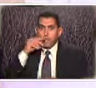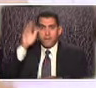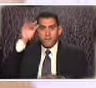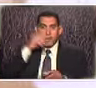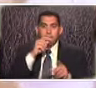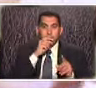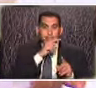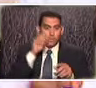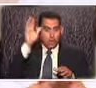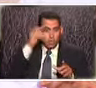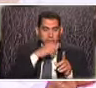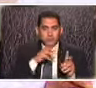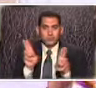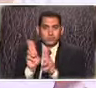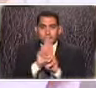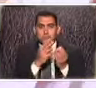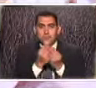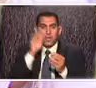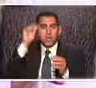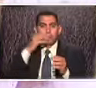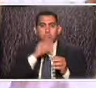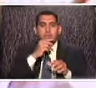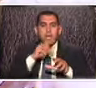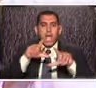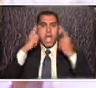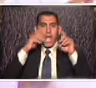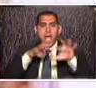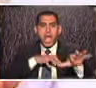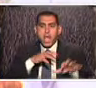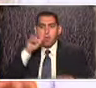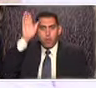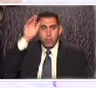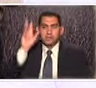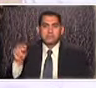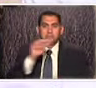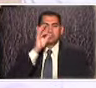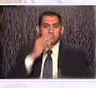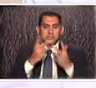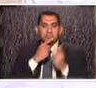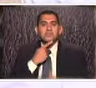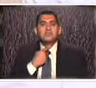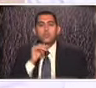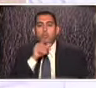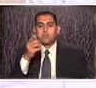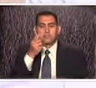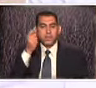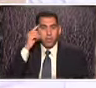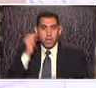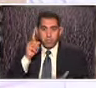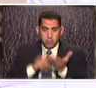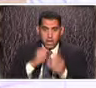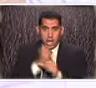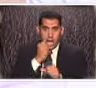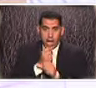وجدت الفحل تحركت اليه او العكس فتصبح الحياه متصله بشيء من الرغبات ولهذا تراه اذا دخل الى ارض